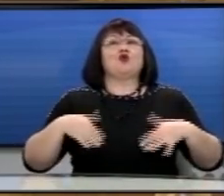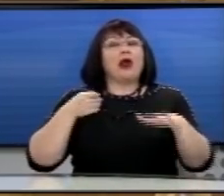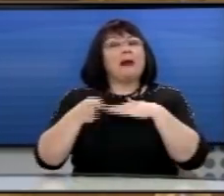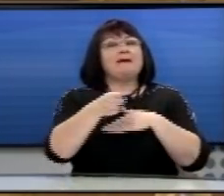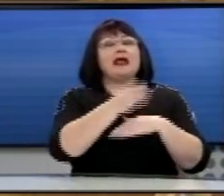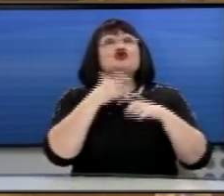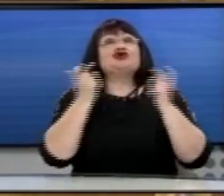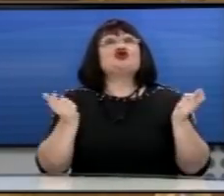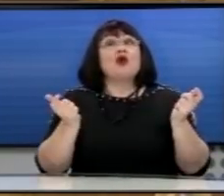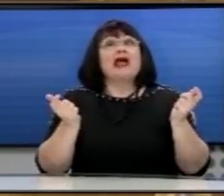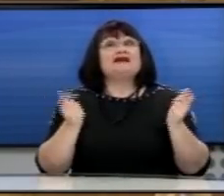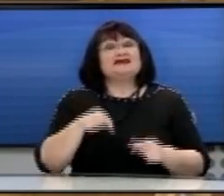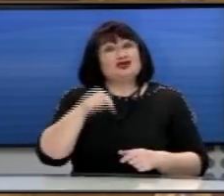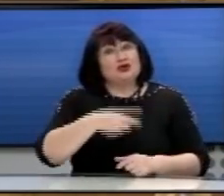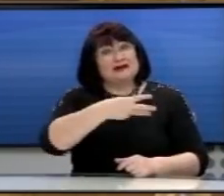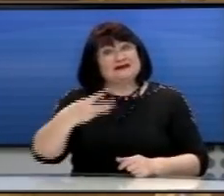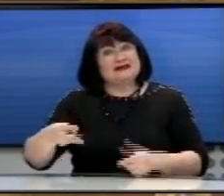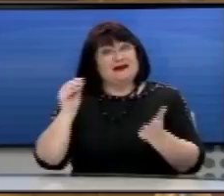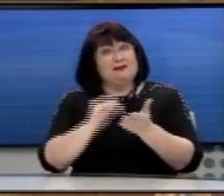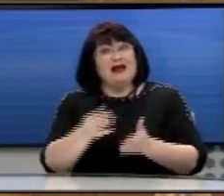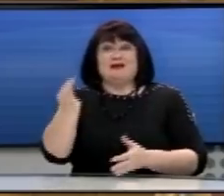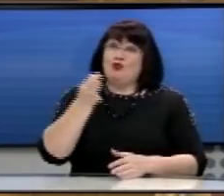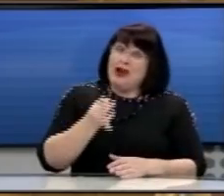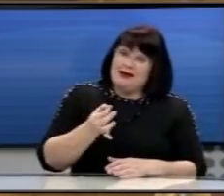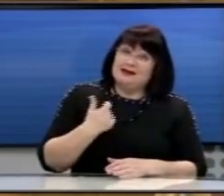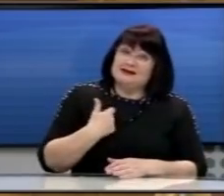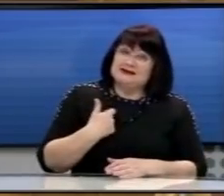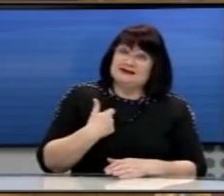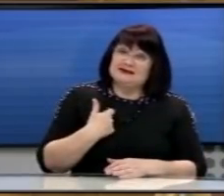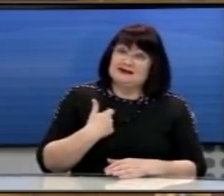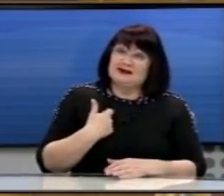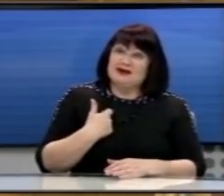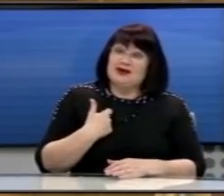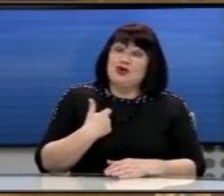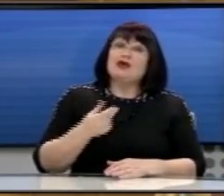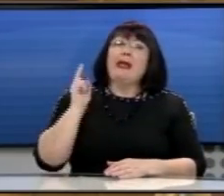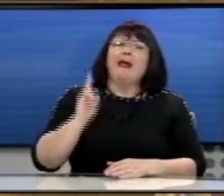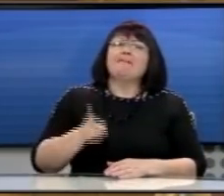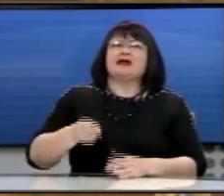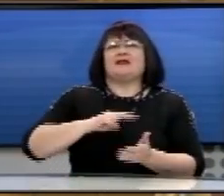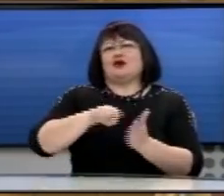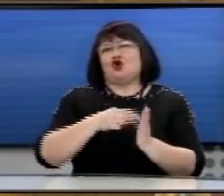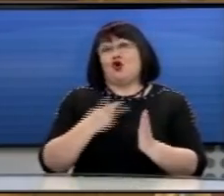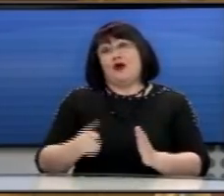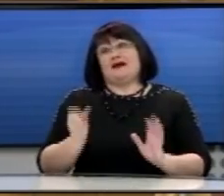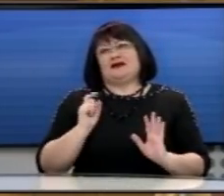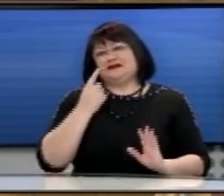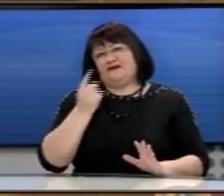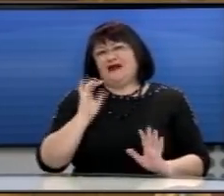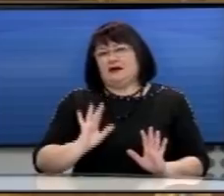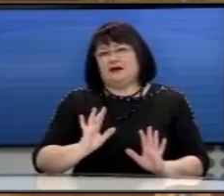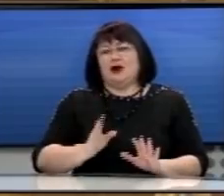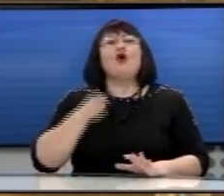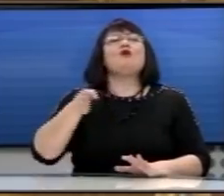σχολές. Τώρα έχετε αναλάβει ξανά έναν πολύ πιο επικίνδυνο ρόλο. Όπου σταθείτε